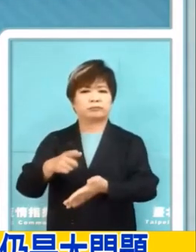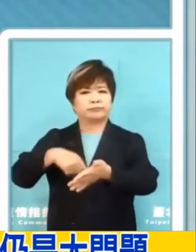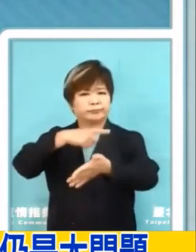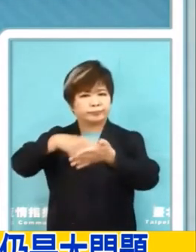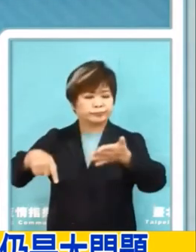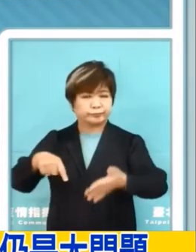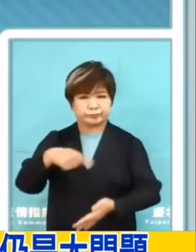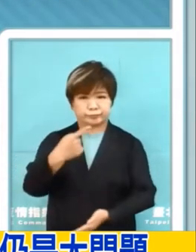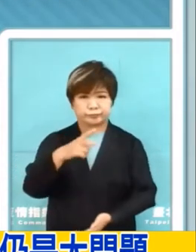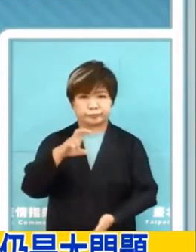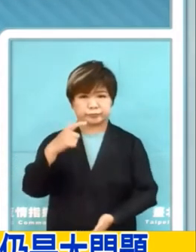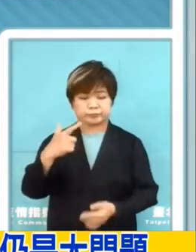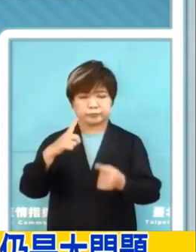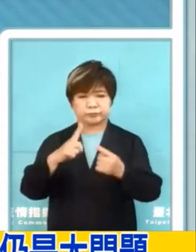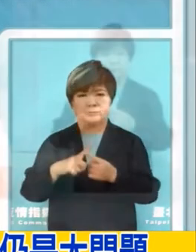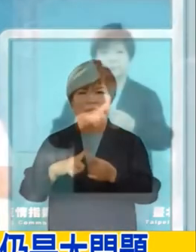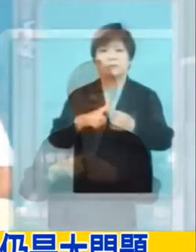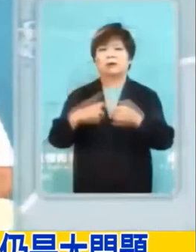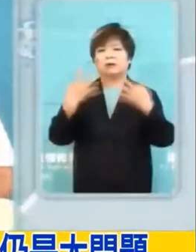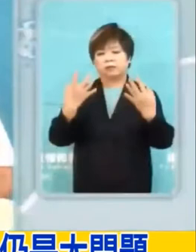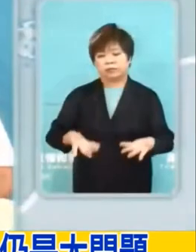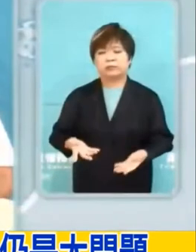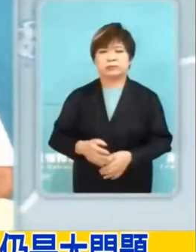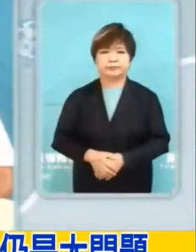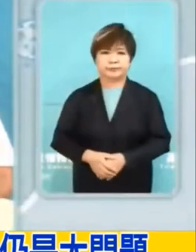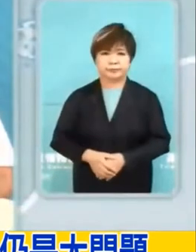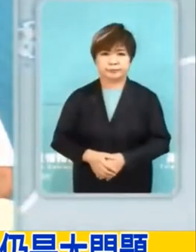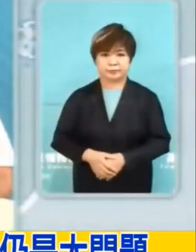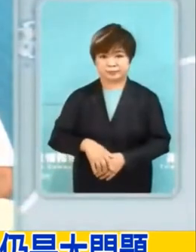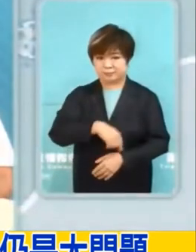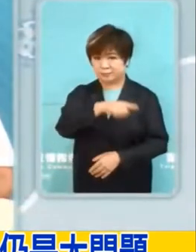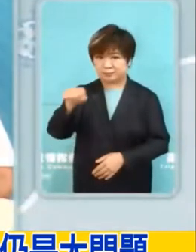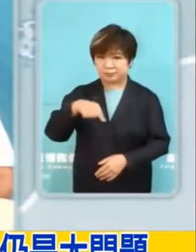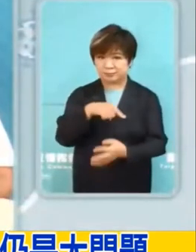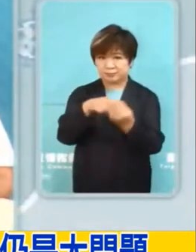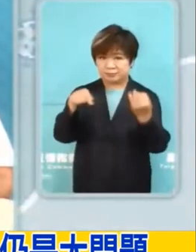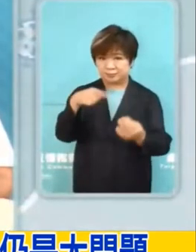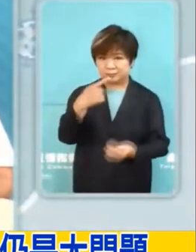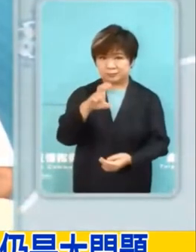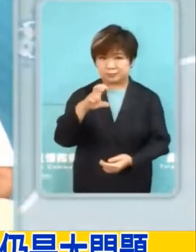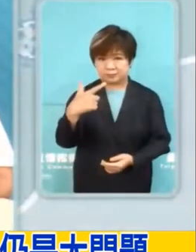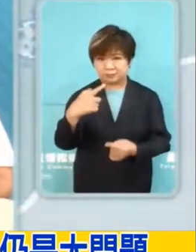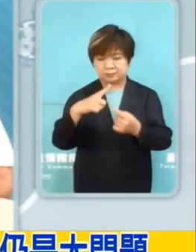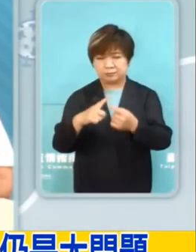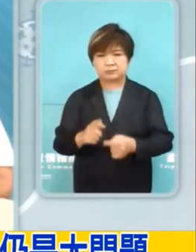那些176人的自主管理。所以这176个在